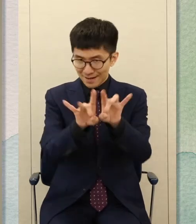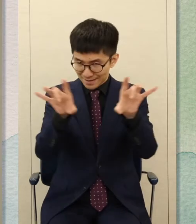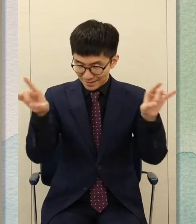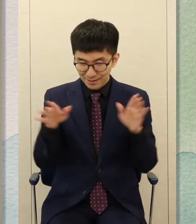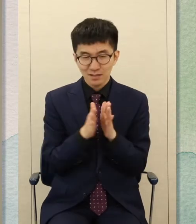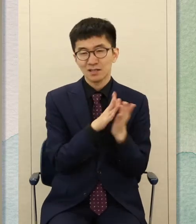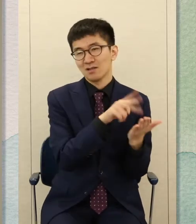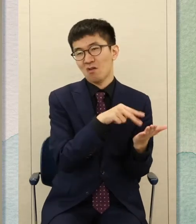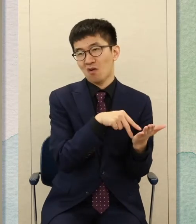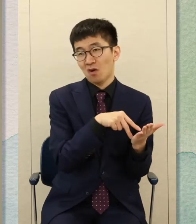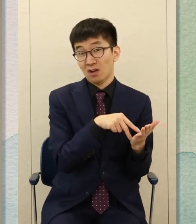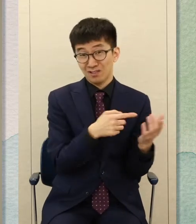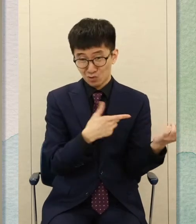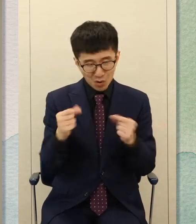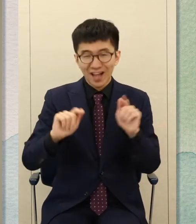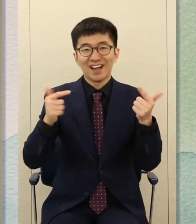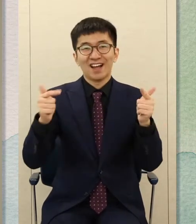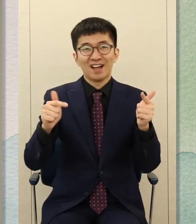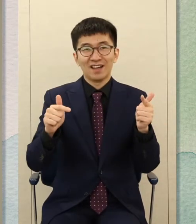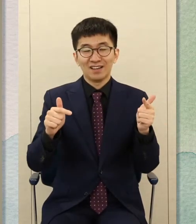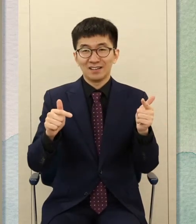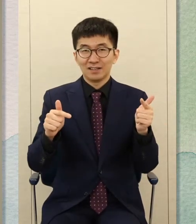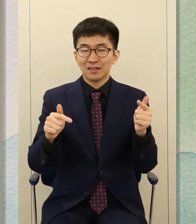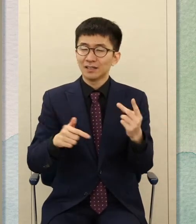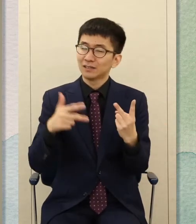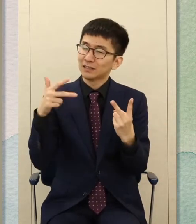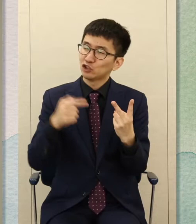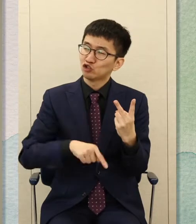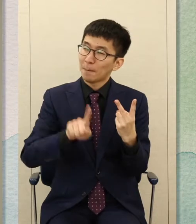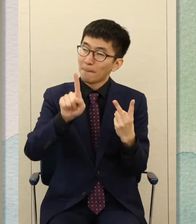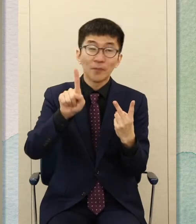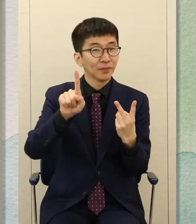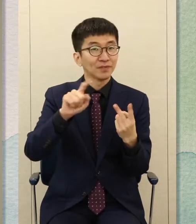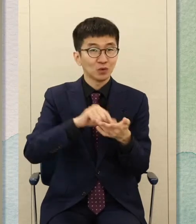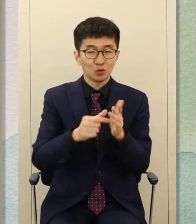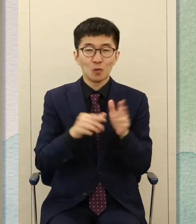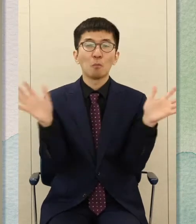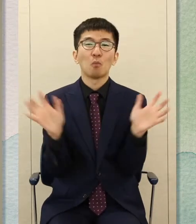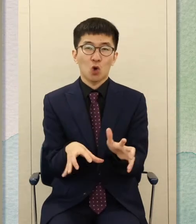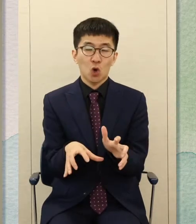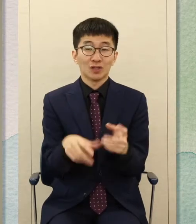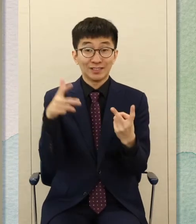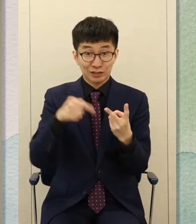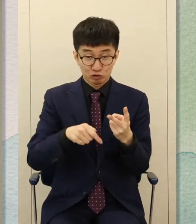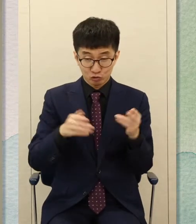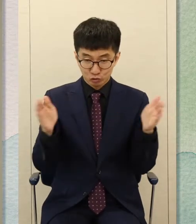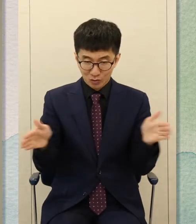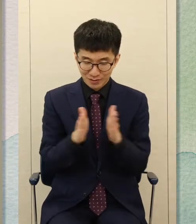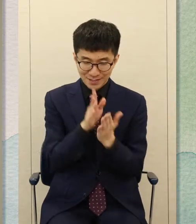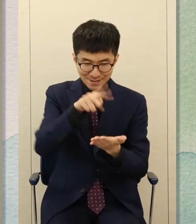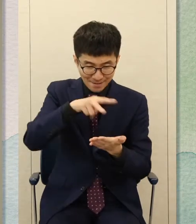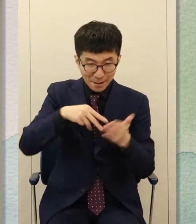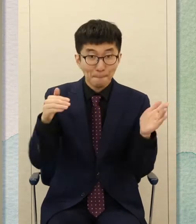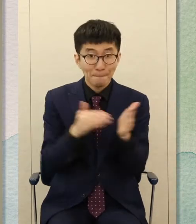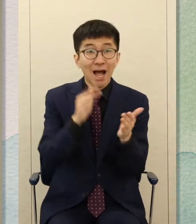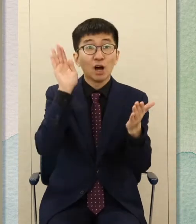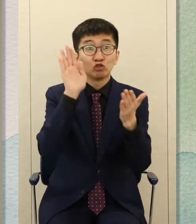읽어오세요. 그래서 이제 내가 2주에 한 번 정도 모이시는데 내가 2주 동안 무슨 책 읽었나를